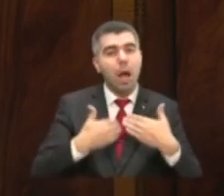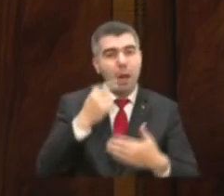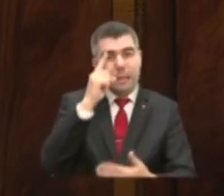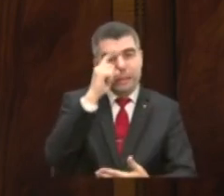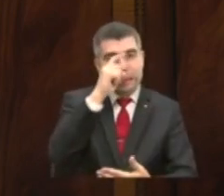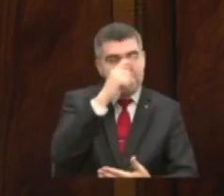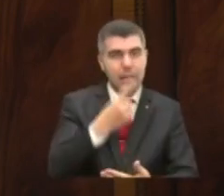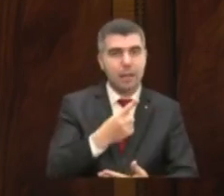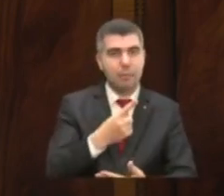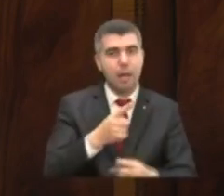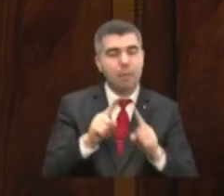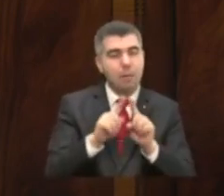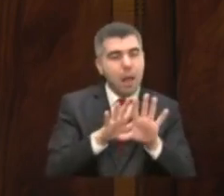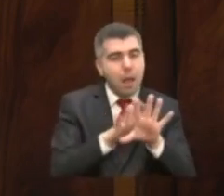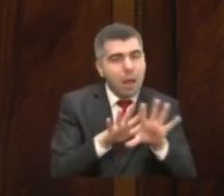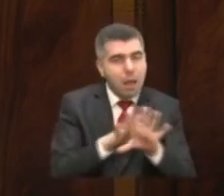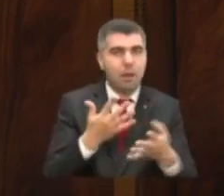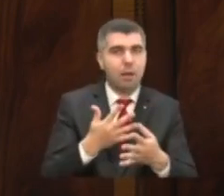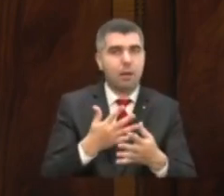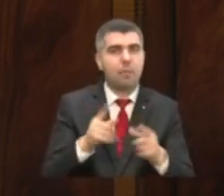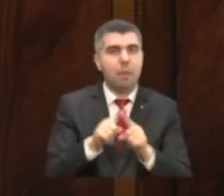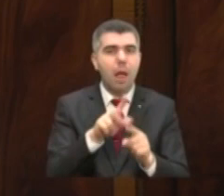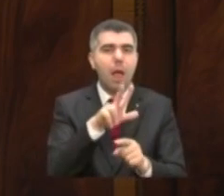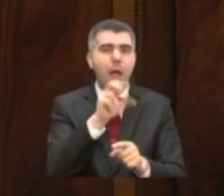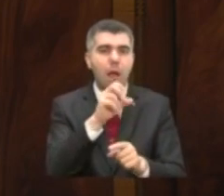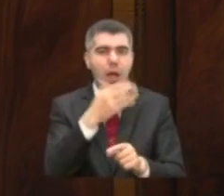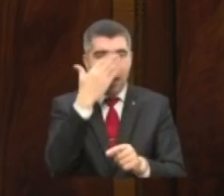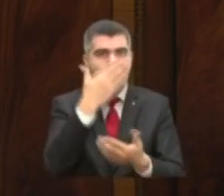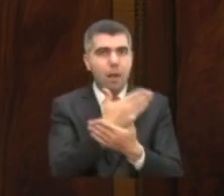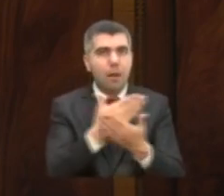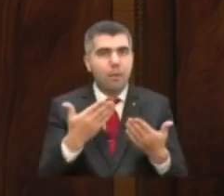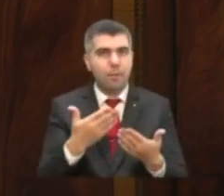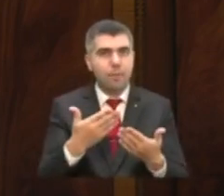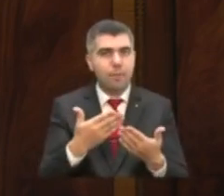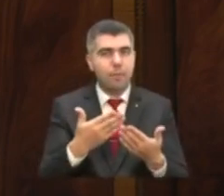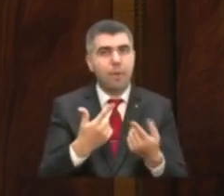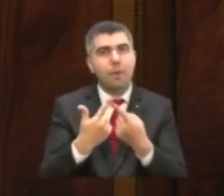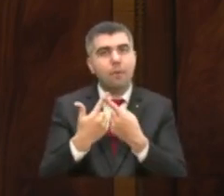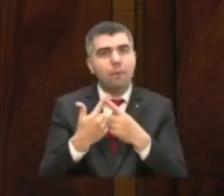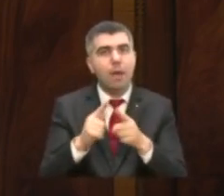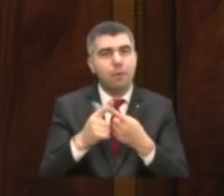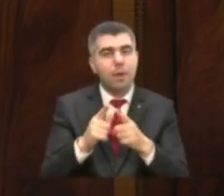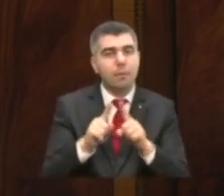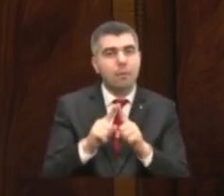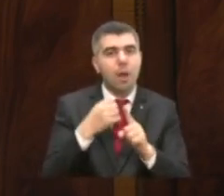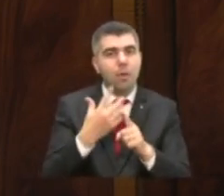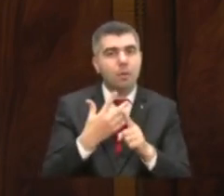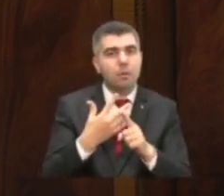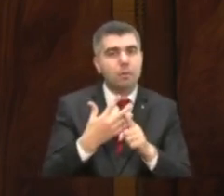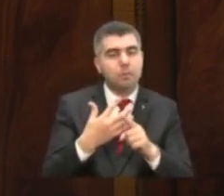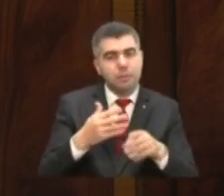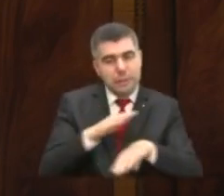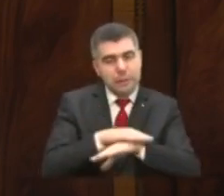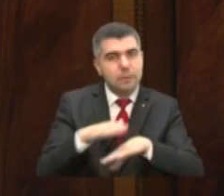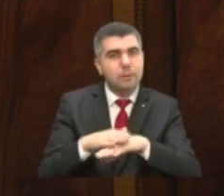واش اللي عنده التوحد ولا اللي معروف تشخيص دياله عنده زايد ديبي المونطال وما يحرك لا يديه ولا رجليه،